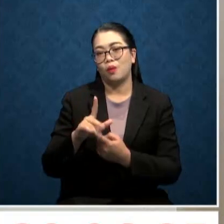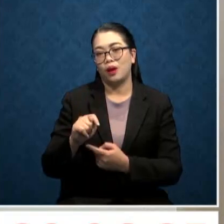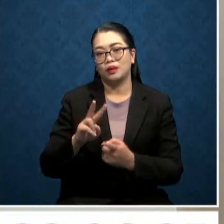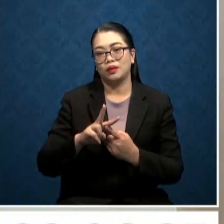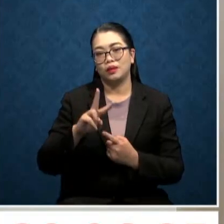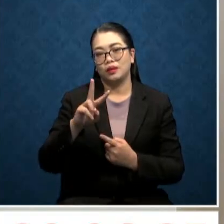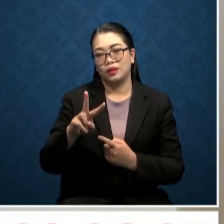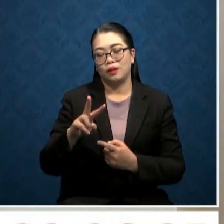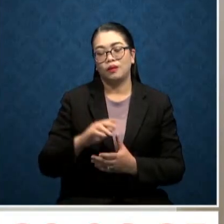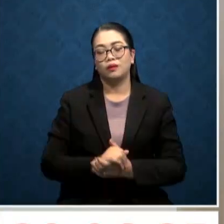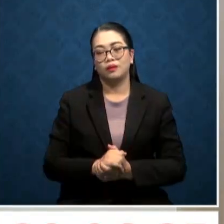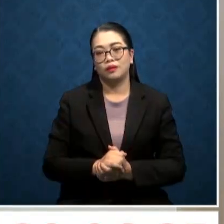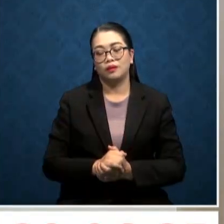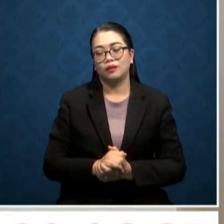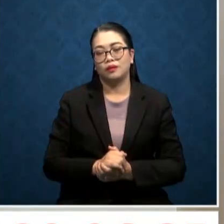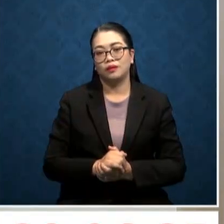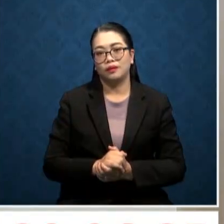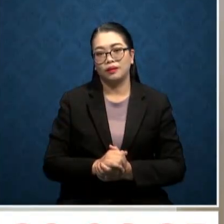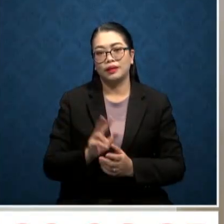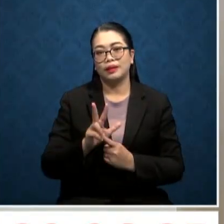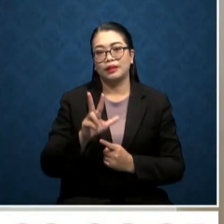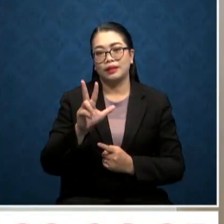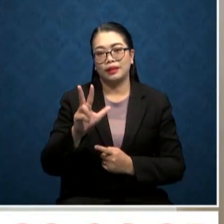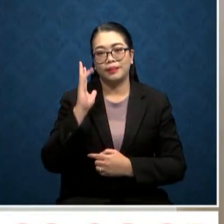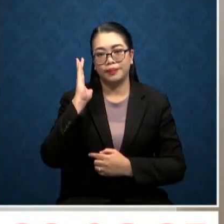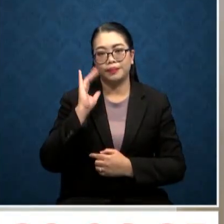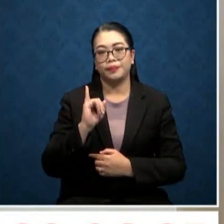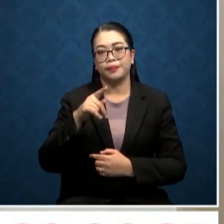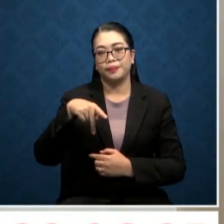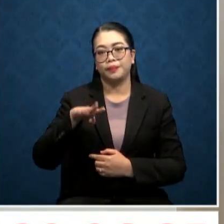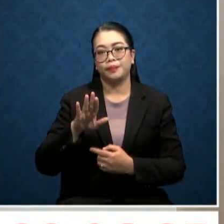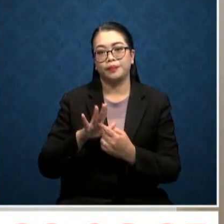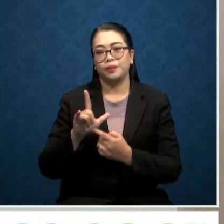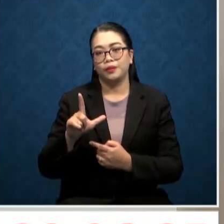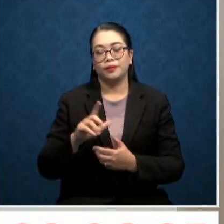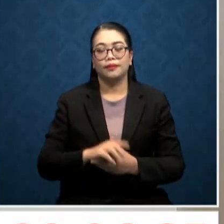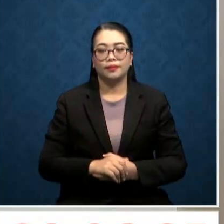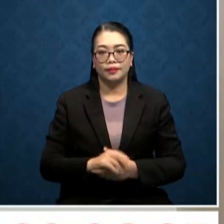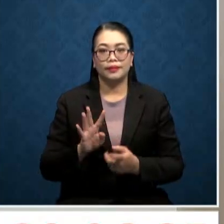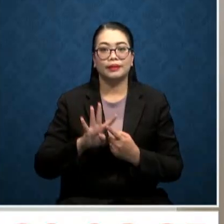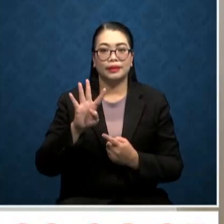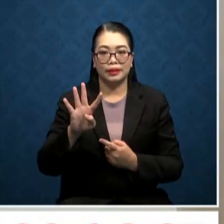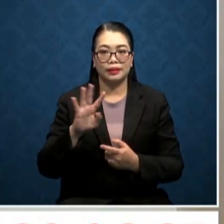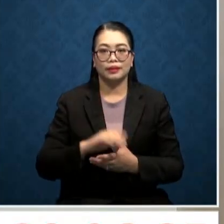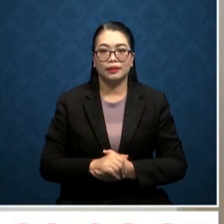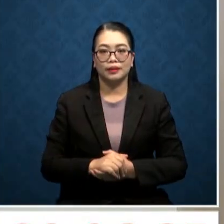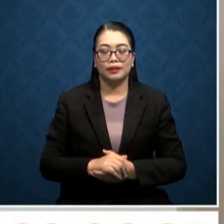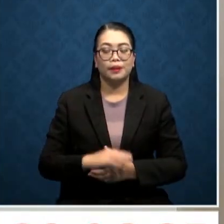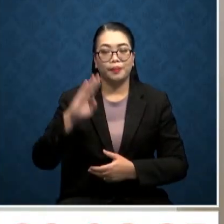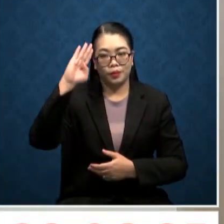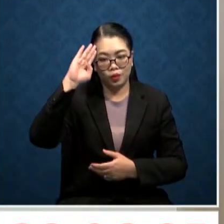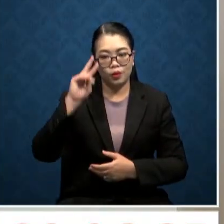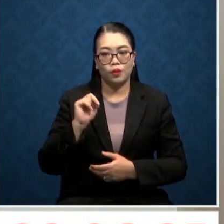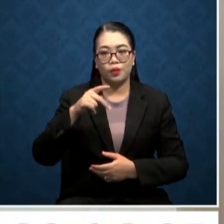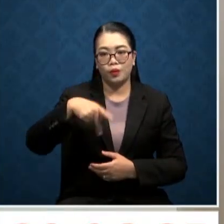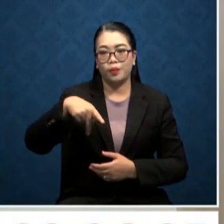งสี3นายไพบูลย์ณบุตรจอม4พลโทนพพ